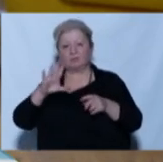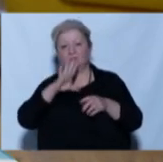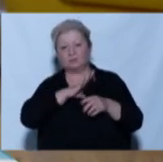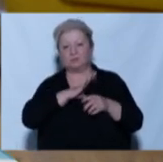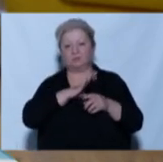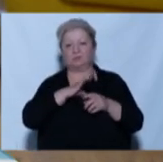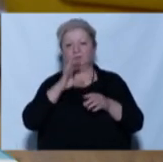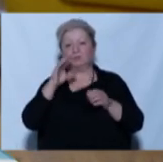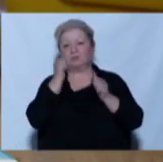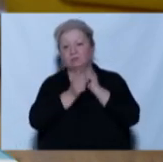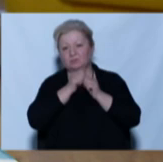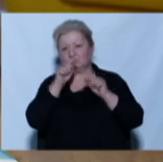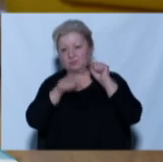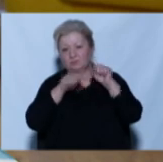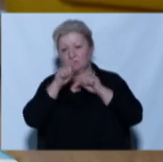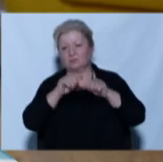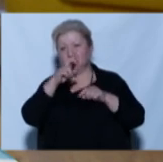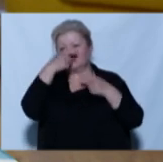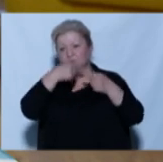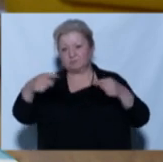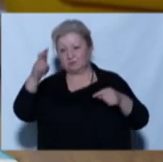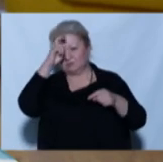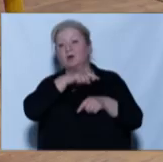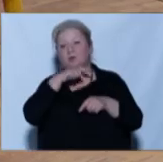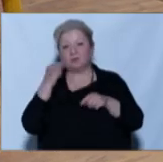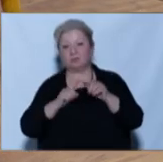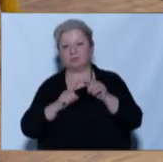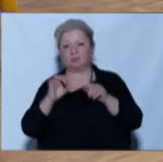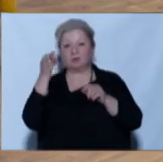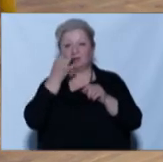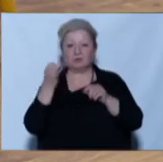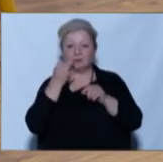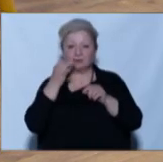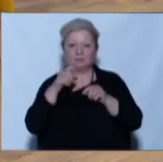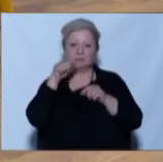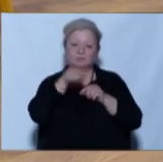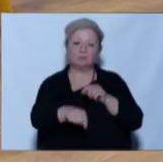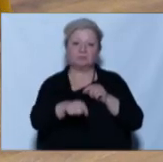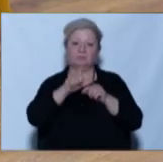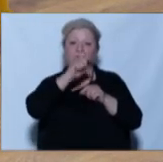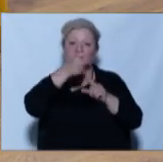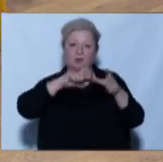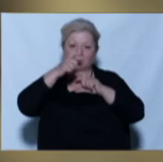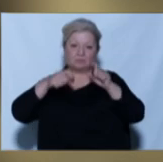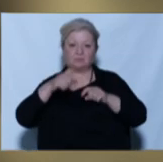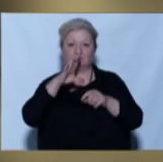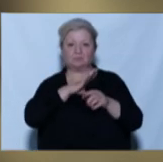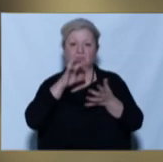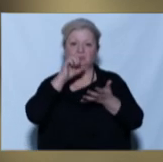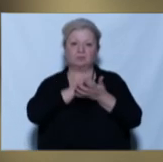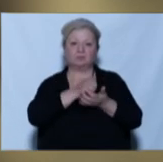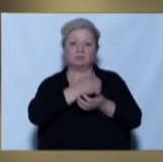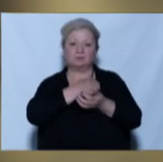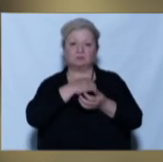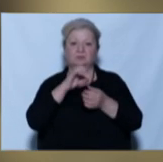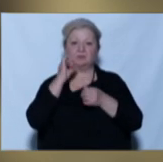იმპერიების ინტერესების სფეროში შედიოდა. რუსეთის ინტერესების სფეროში კავკასია პირველად მე-16 საუკუნეში გამოჩნდა, როდესაც ივანე